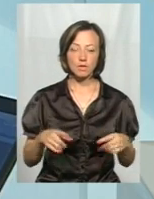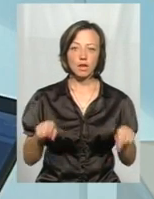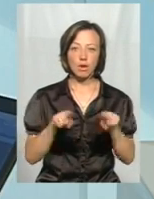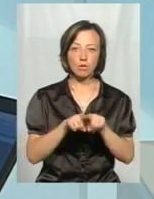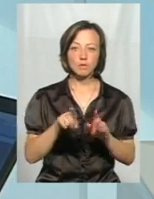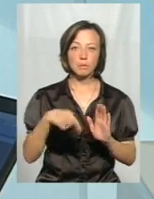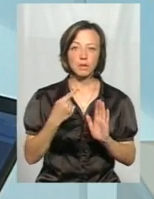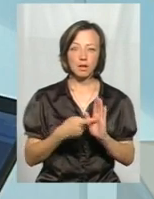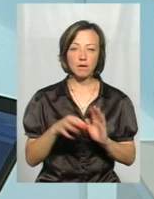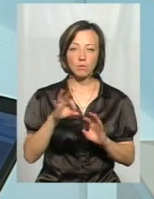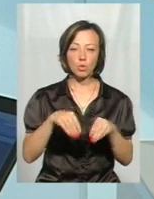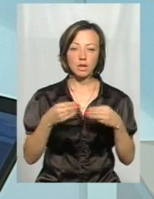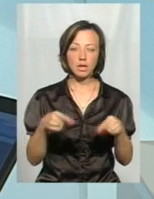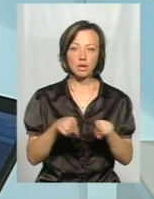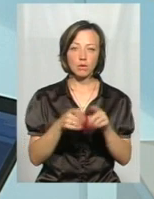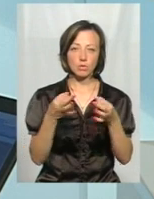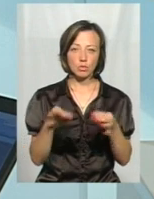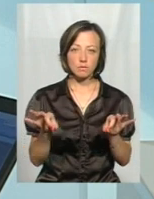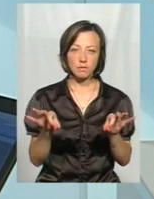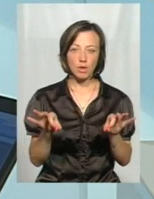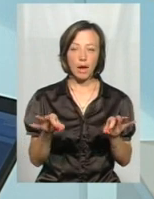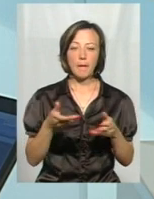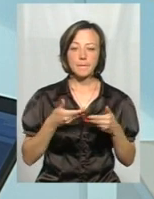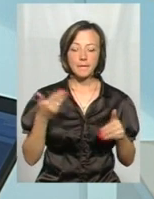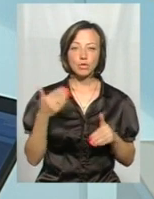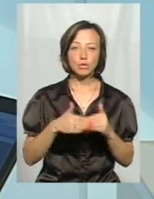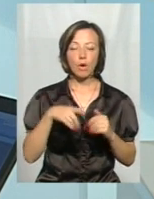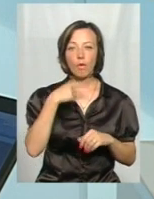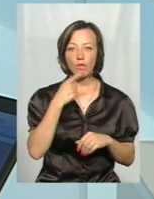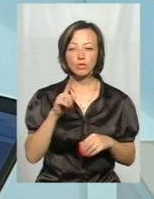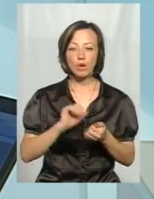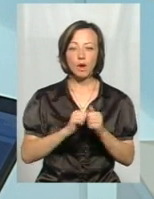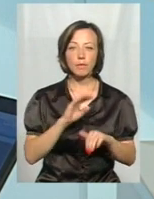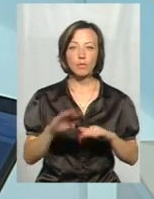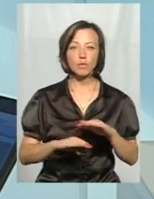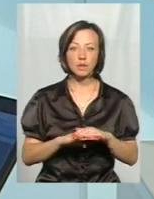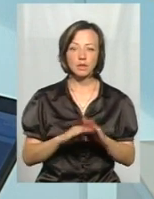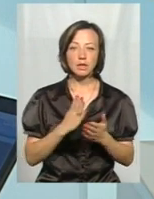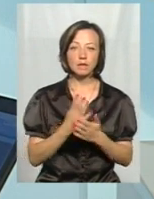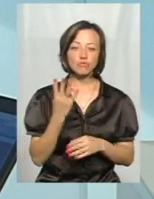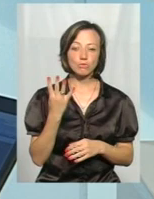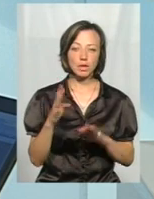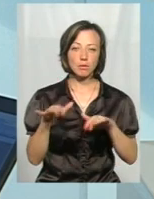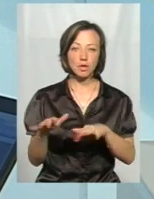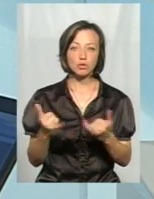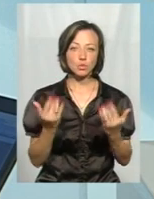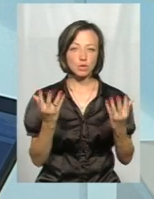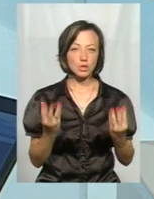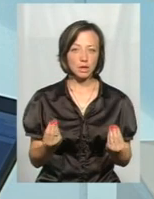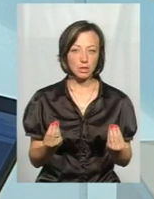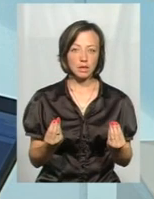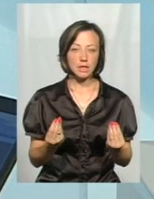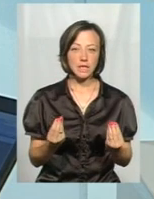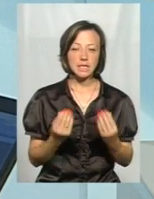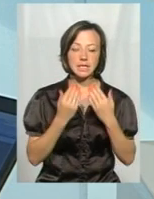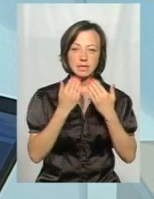буде вирішуватись питання про надання такого дозволу. Ну, ми вже говорили про те, що в Кам'яні-Сподільському їх є 4 пляжі. На сьогоднішній день